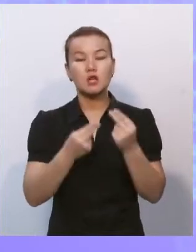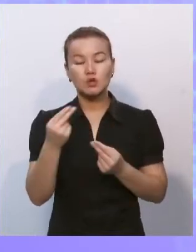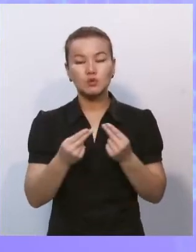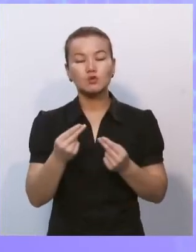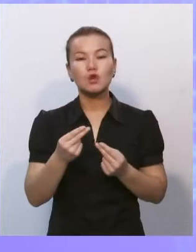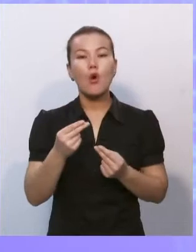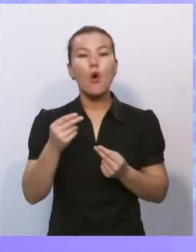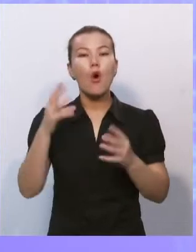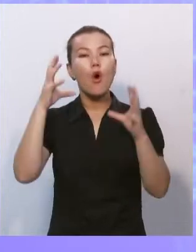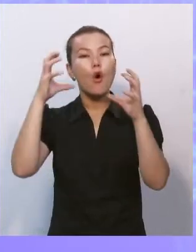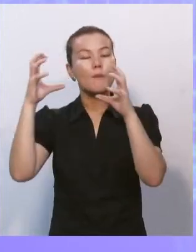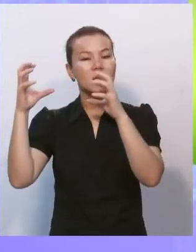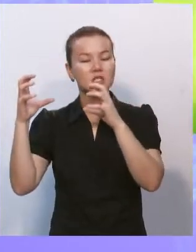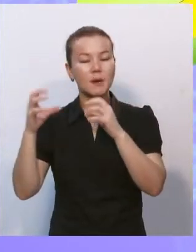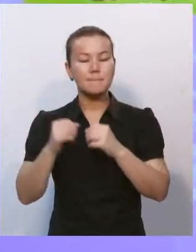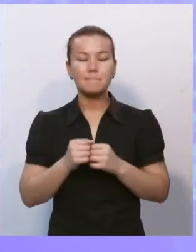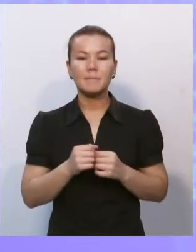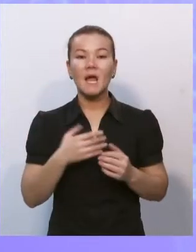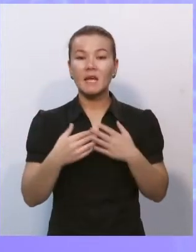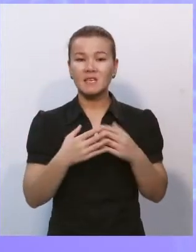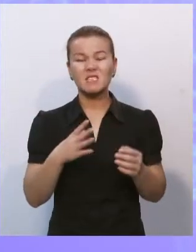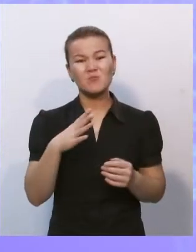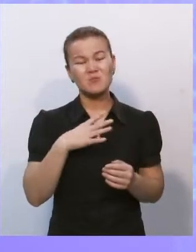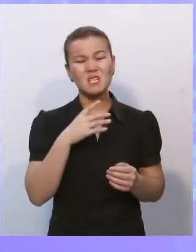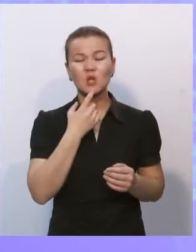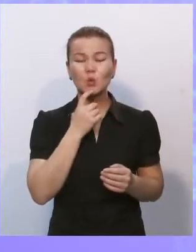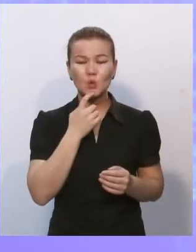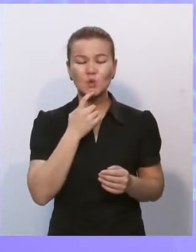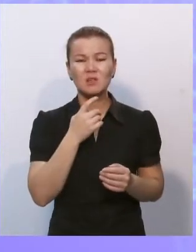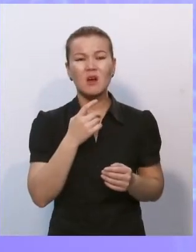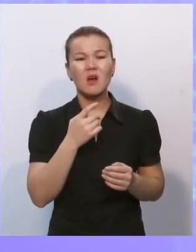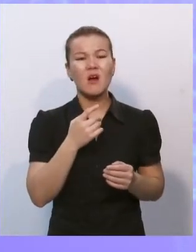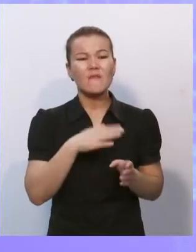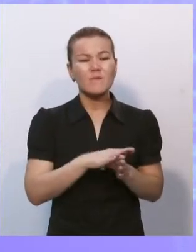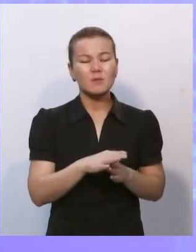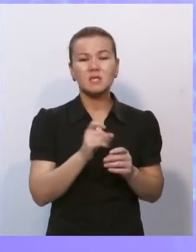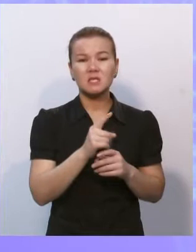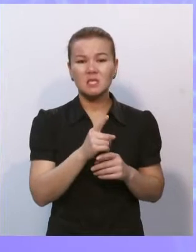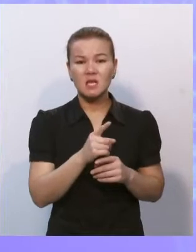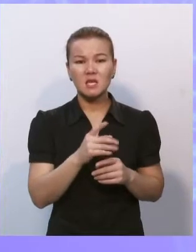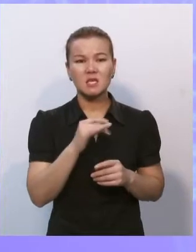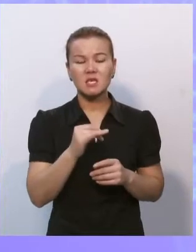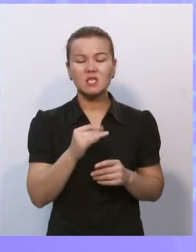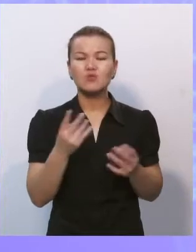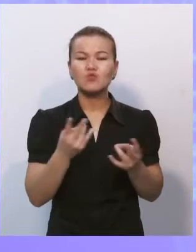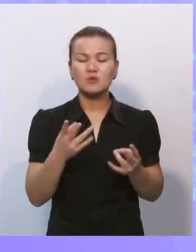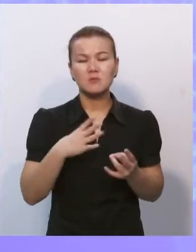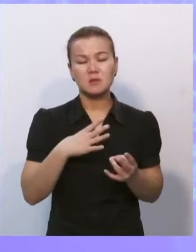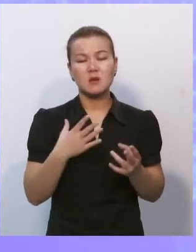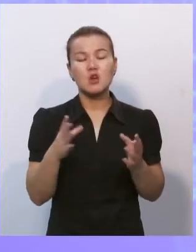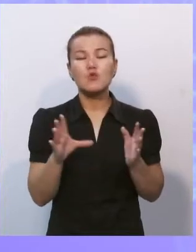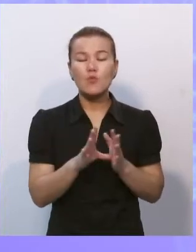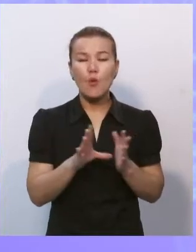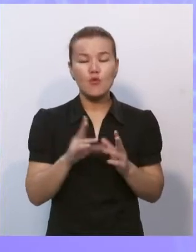облачко если было трудно справиться с заданиями и необходима помощь